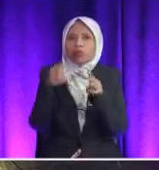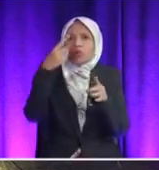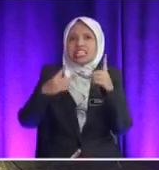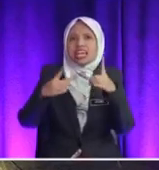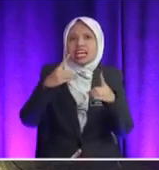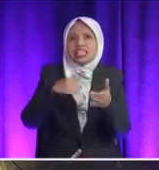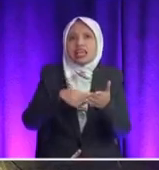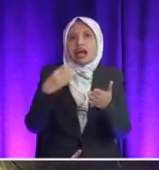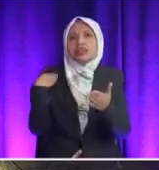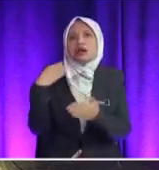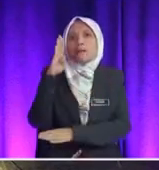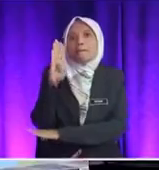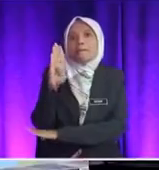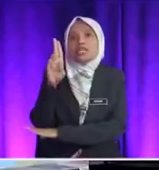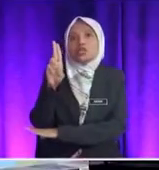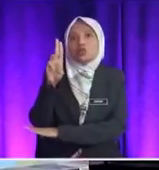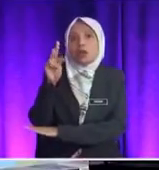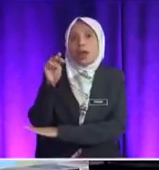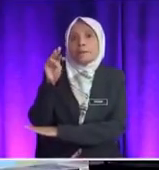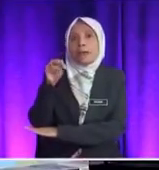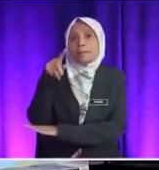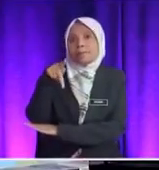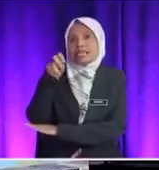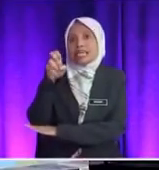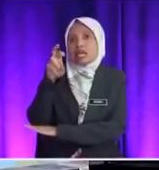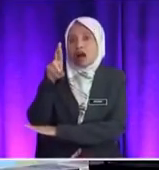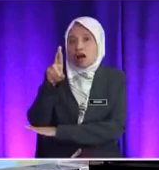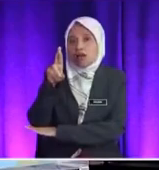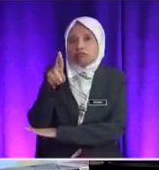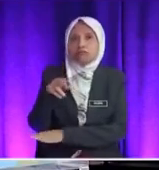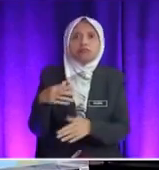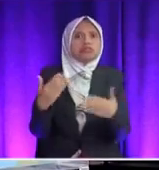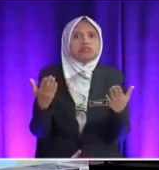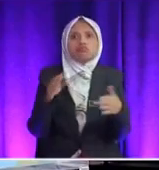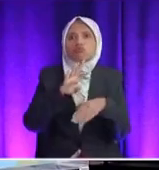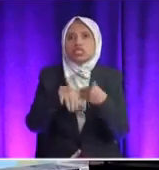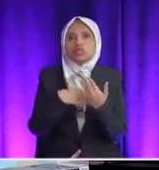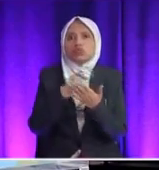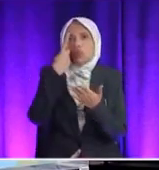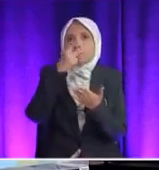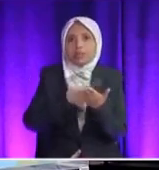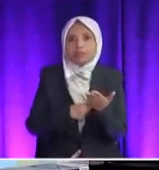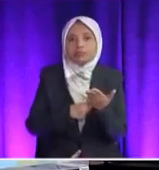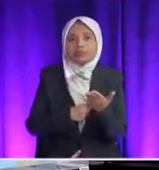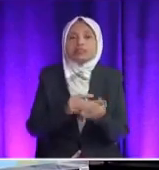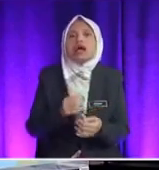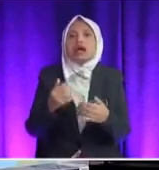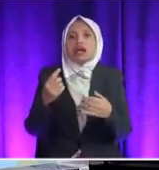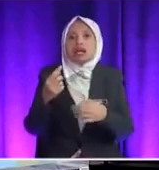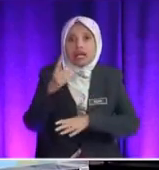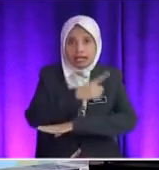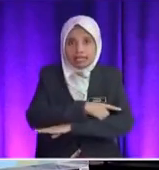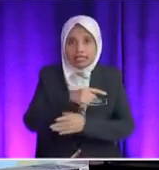bajunya sebentar dikit udah Plaza berkaitan perataan lahan dan mesin mencuci ke Aan like untuk kali ini